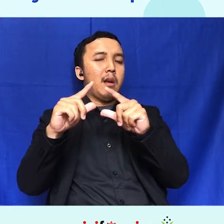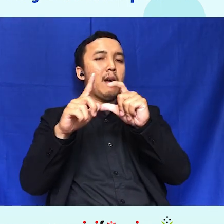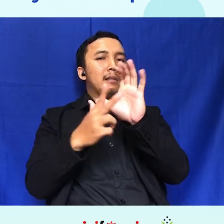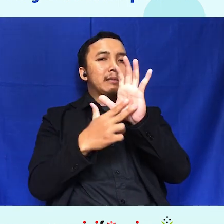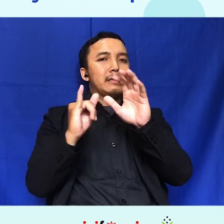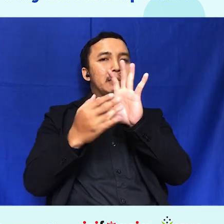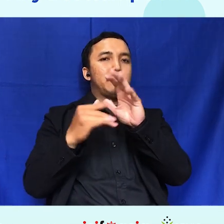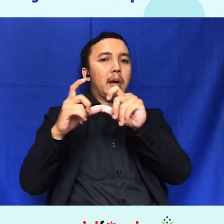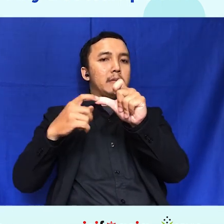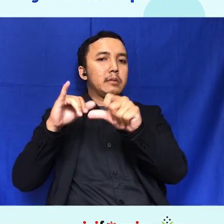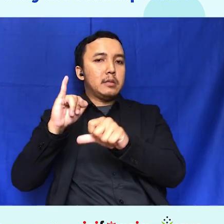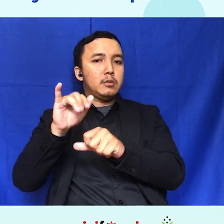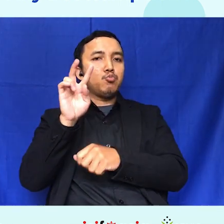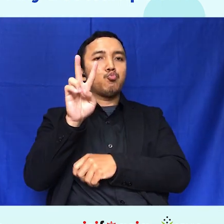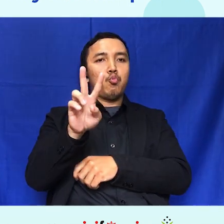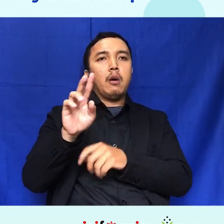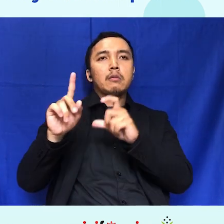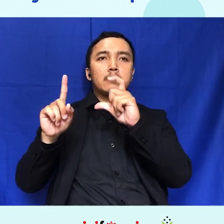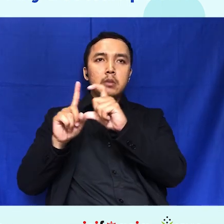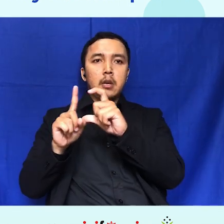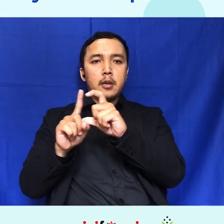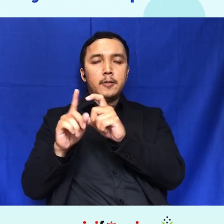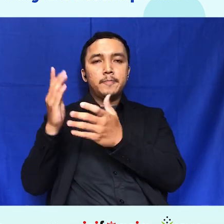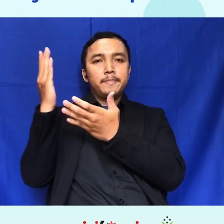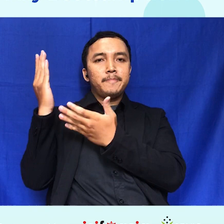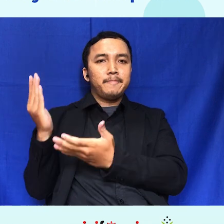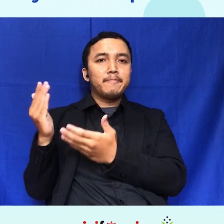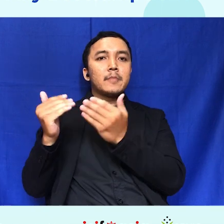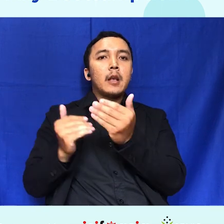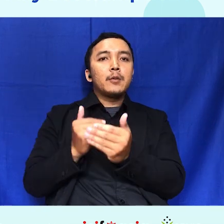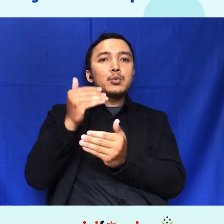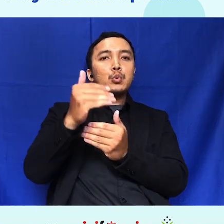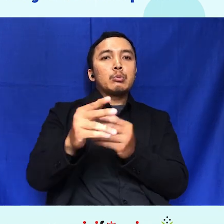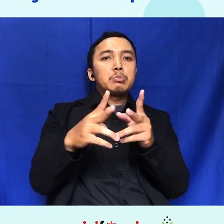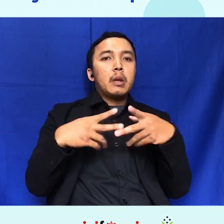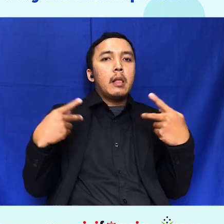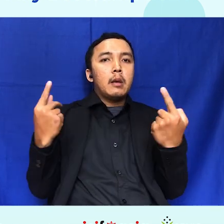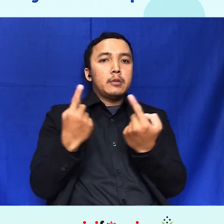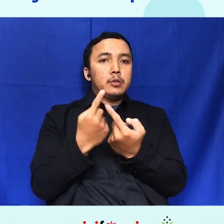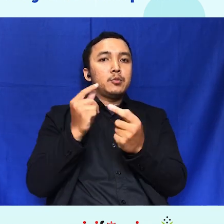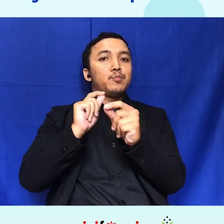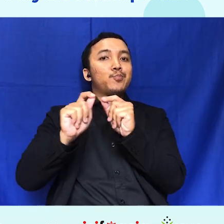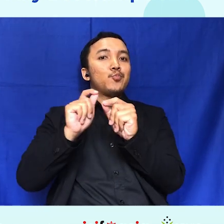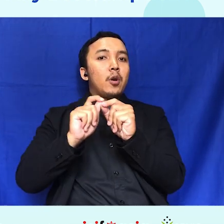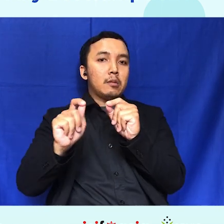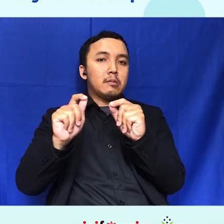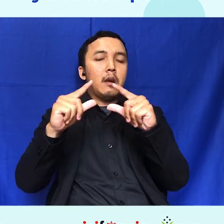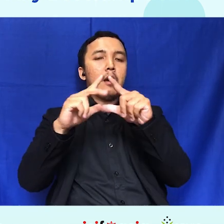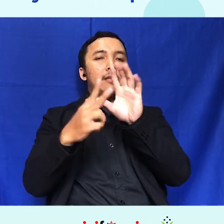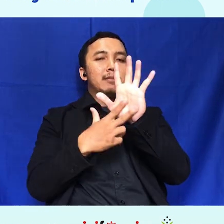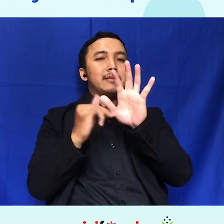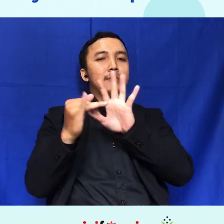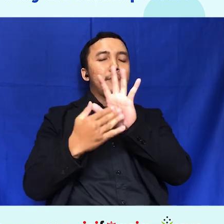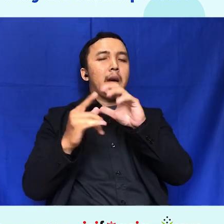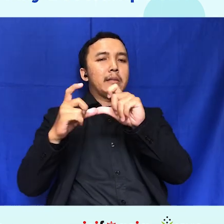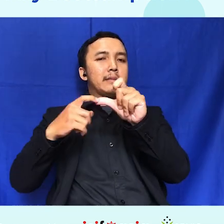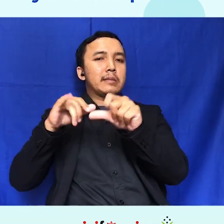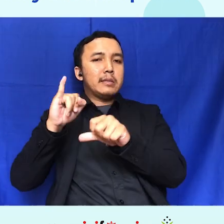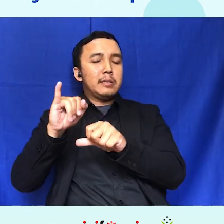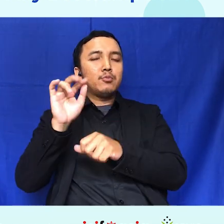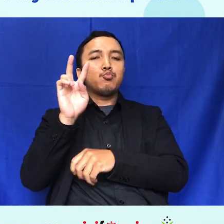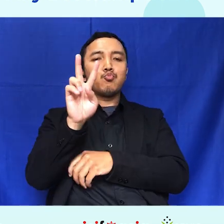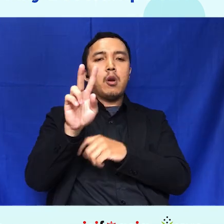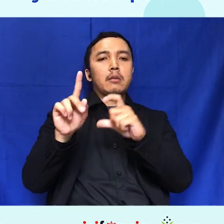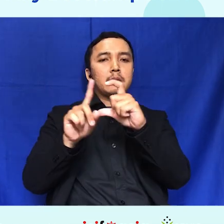2 dimensi, untuk menjadi animator visitor link. Lanjut kelas membuat karakter animasi 2D, 2 dimensi, untuk menjadi